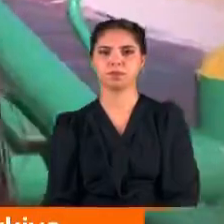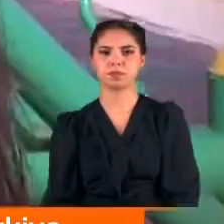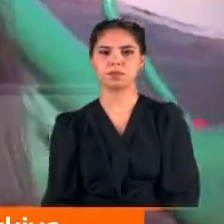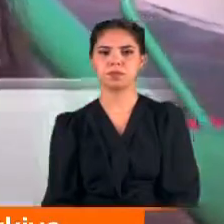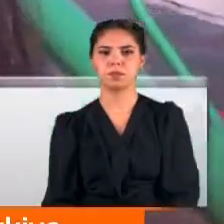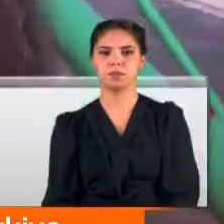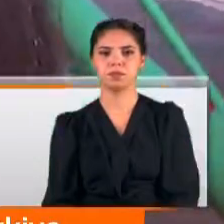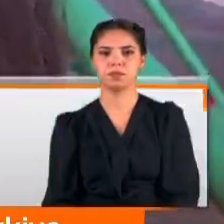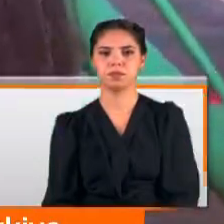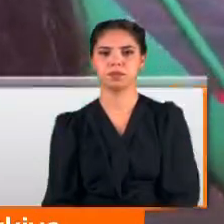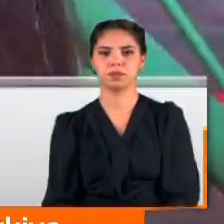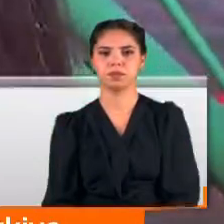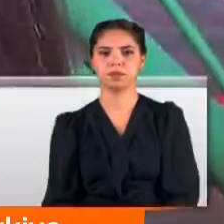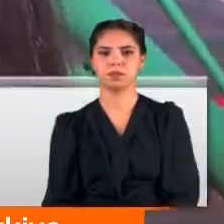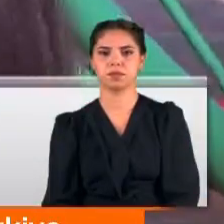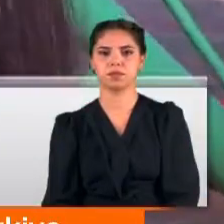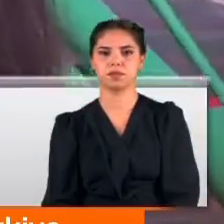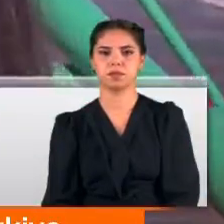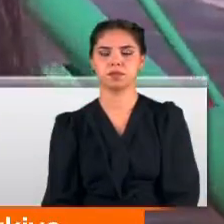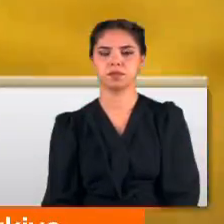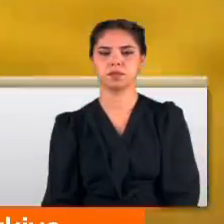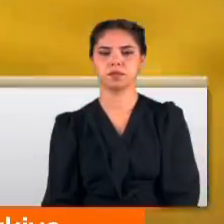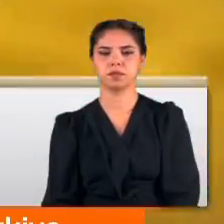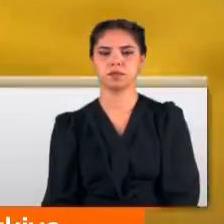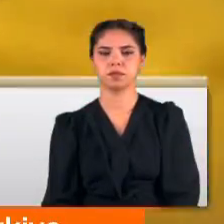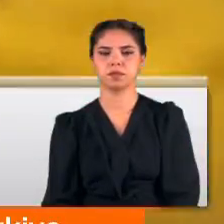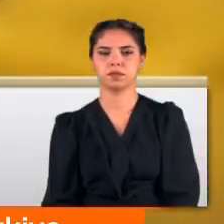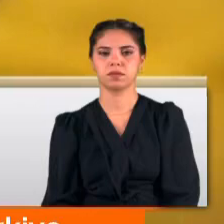Kediyi gördüler. Önce bir kedinin peşinden koştular. Kedi kaçtı.